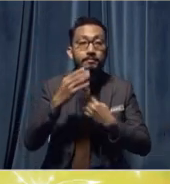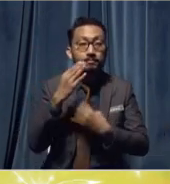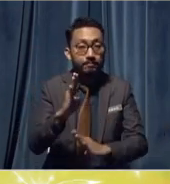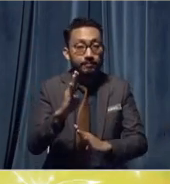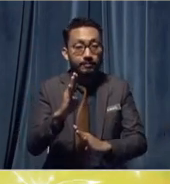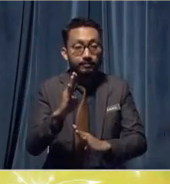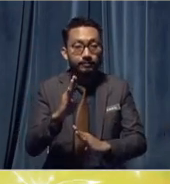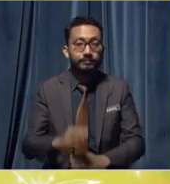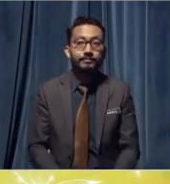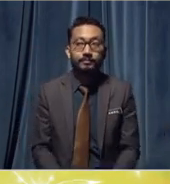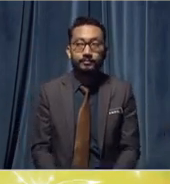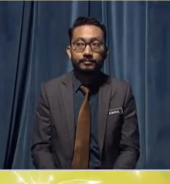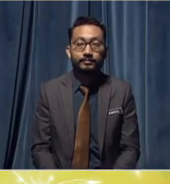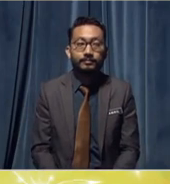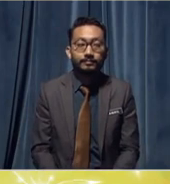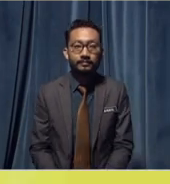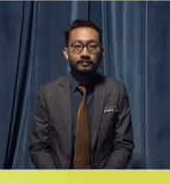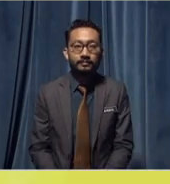bagi tindak balas ini.